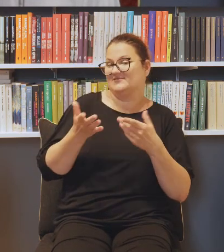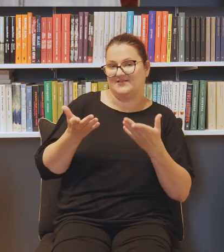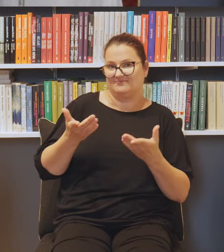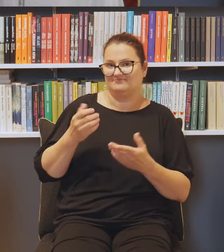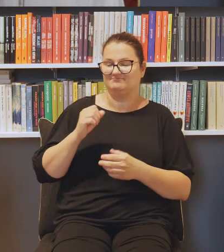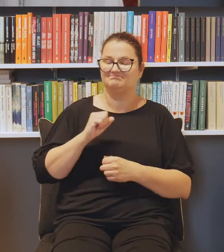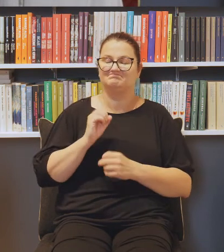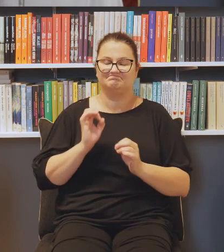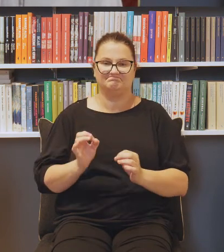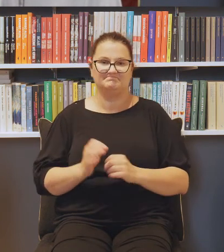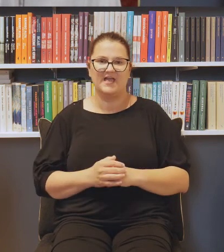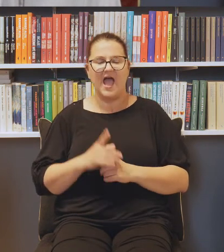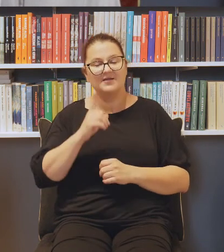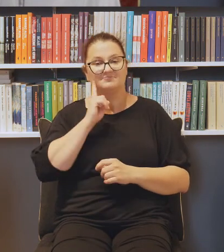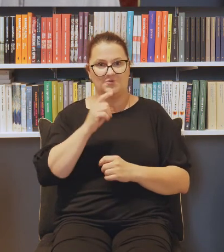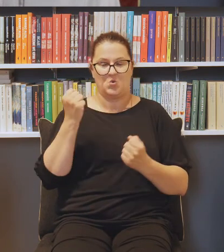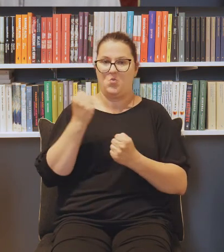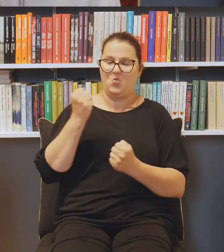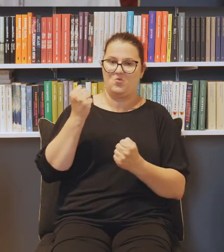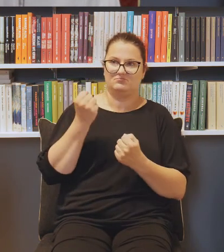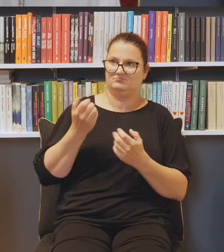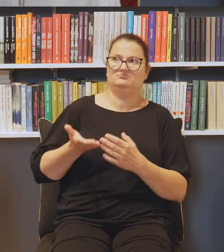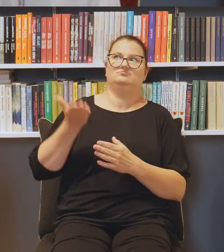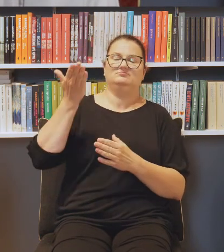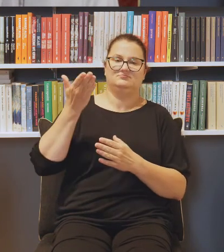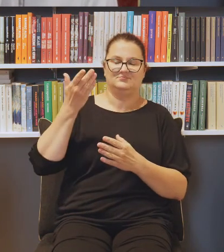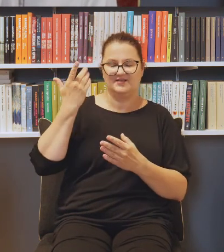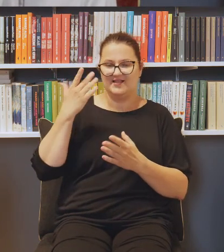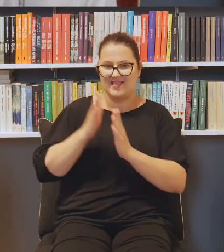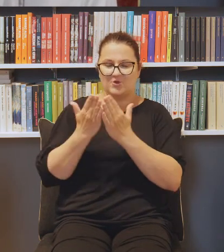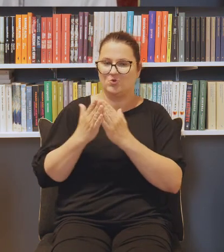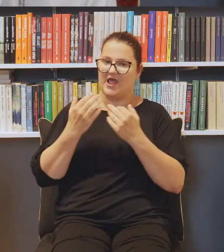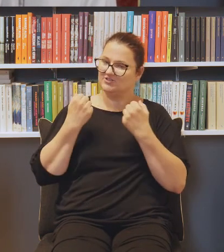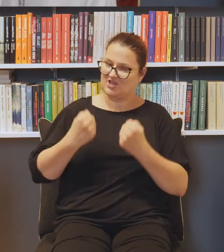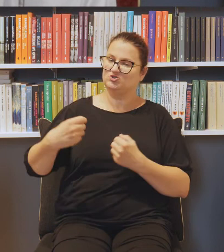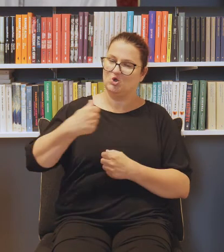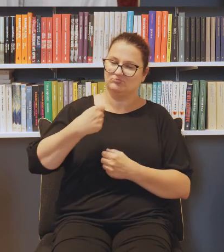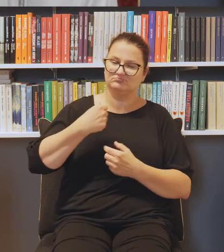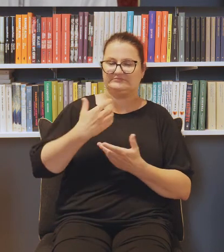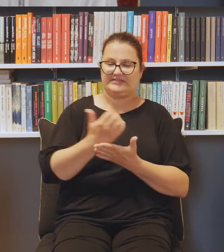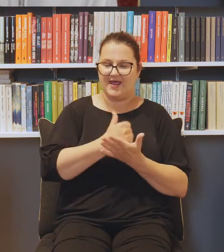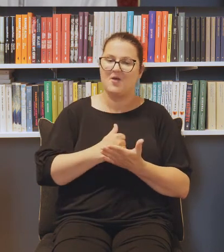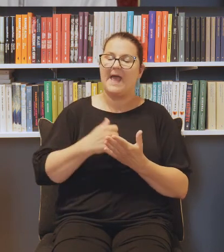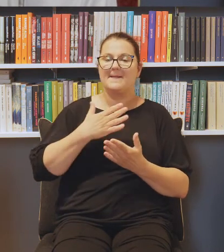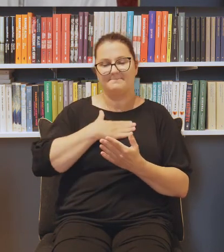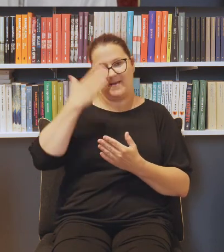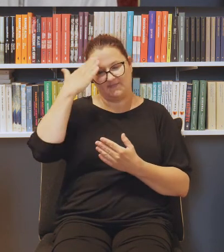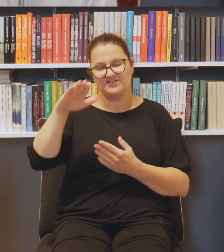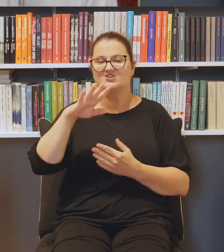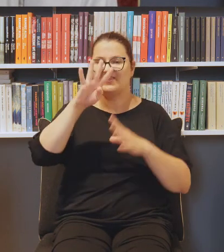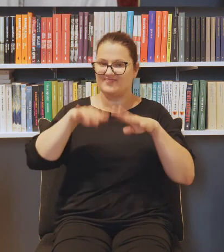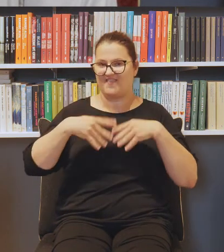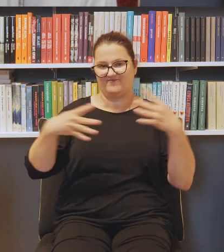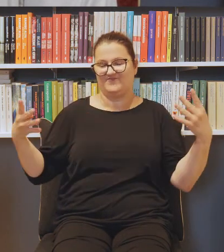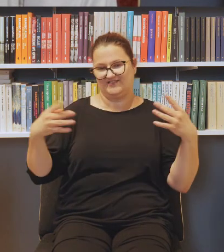troszkę ambitniejszej literaturze to trudno się z tego utrzymać, ale mam wielką nadzieję, że Netflix